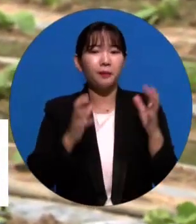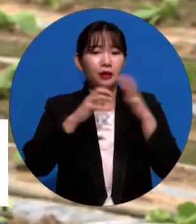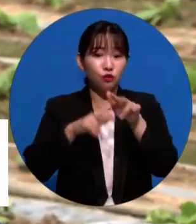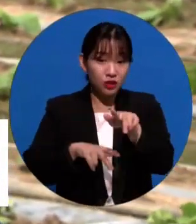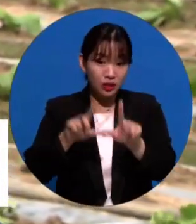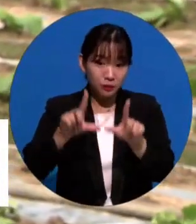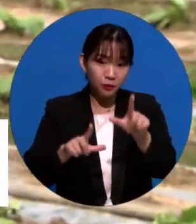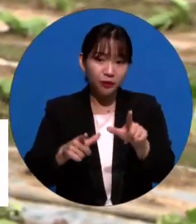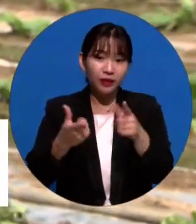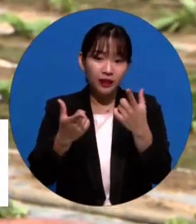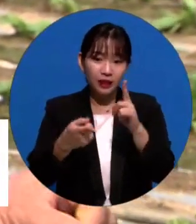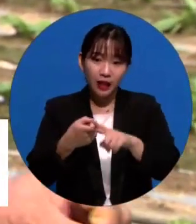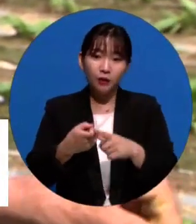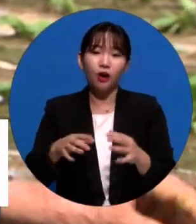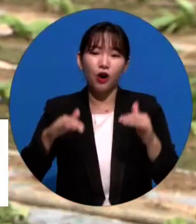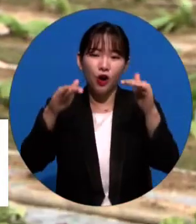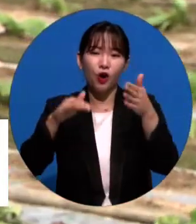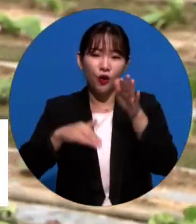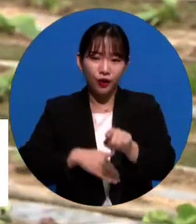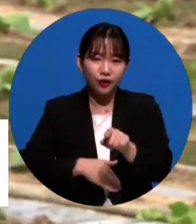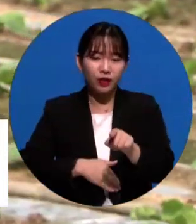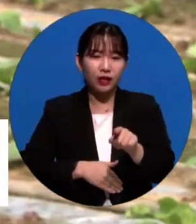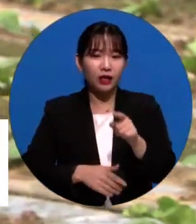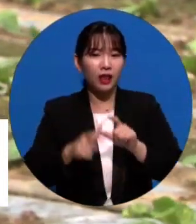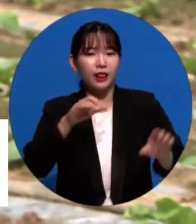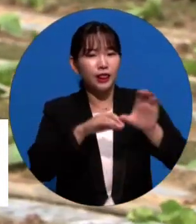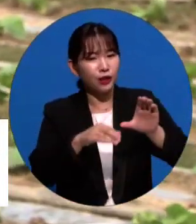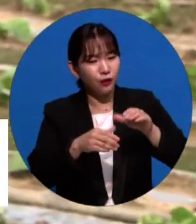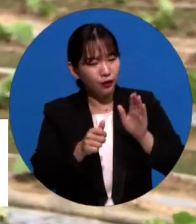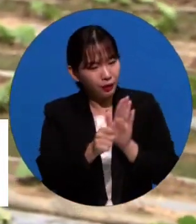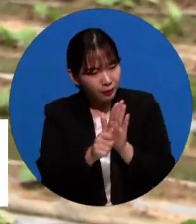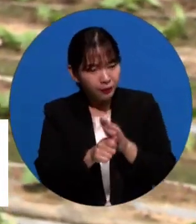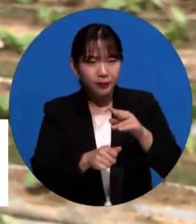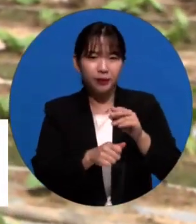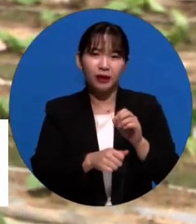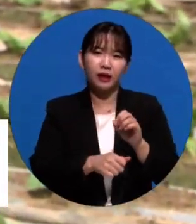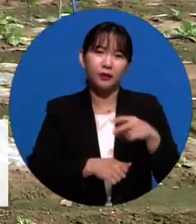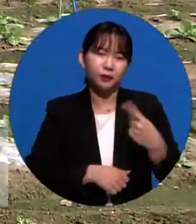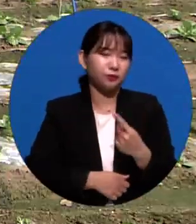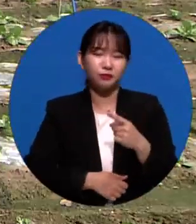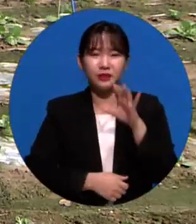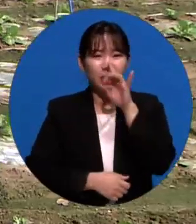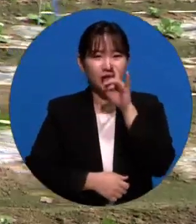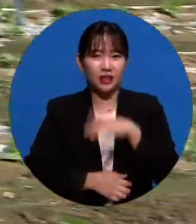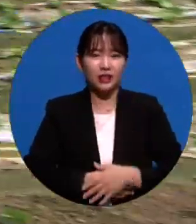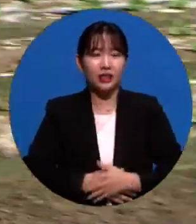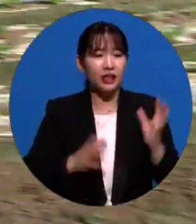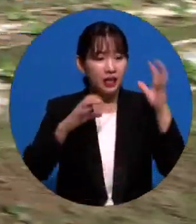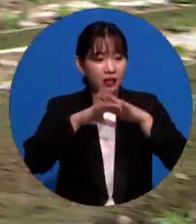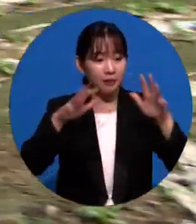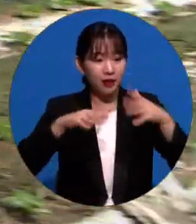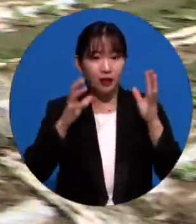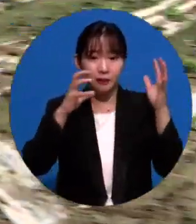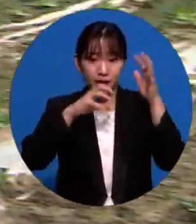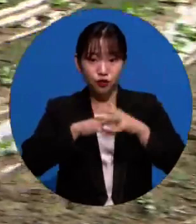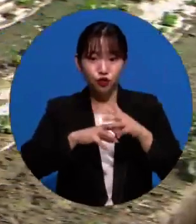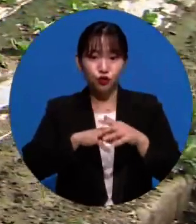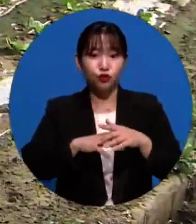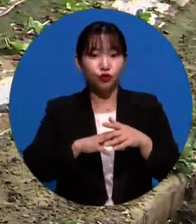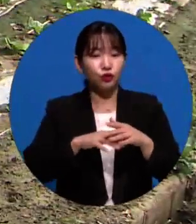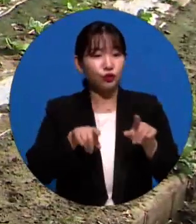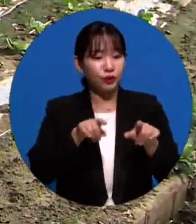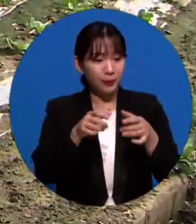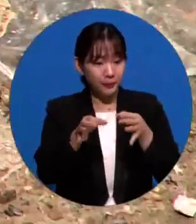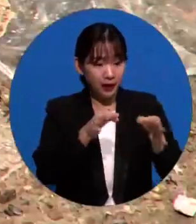갔어요 이렇게 갔는데 여기도 아이작 보식을 이런거 해봤자 이것 은 이미 됐죠 안됩니다 해남 가을배추 가 시중에 나오는